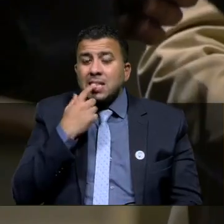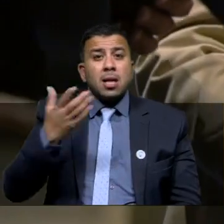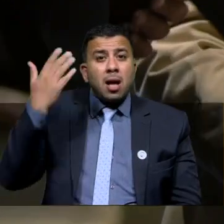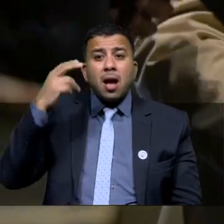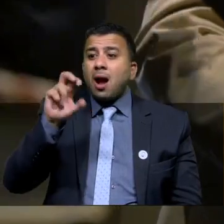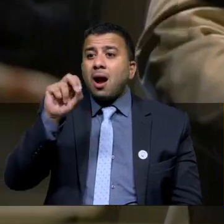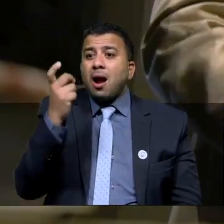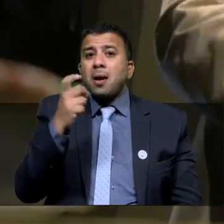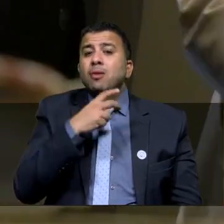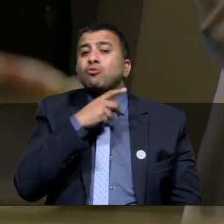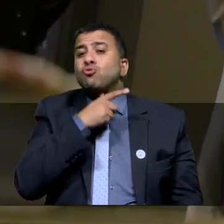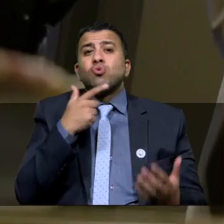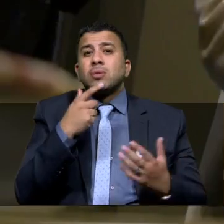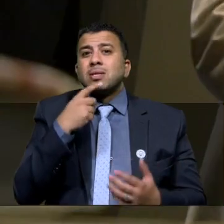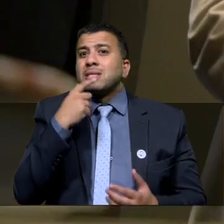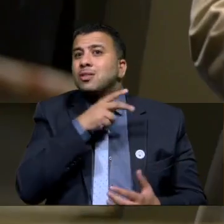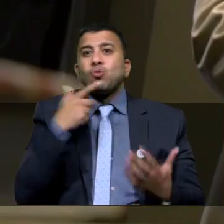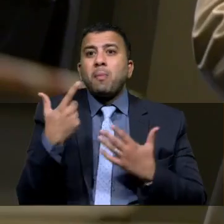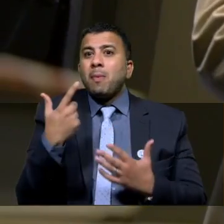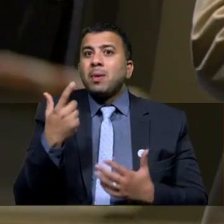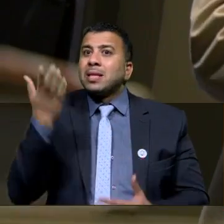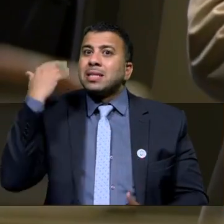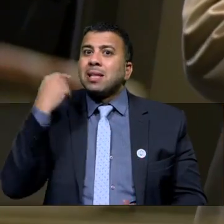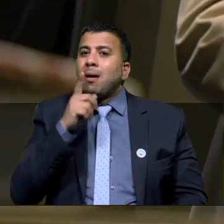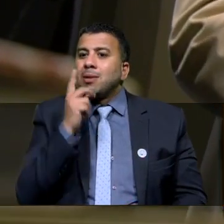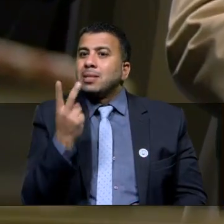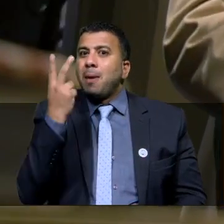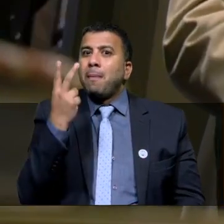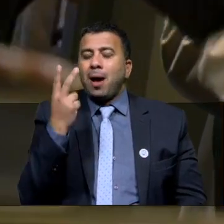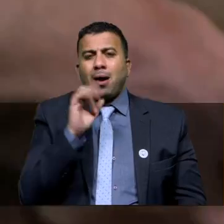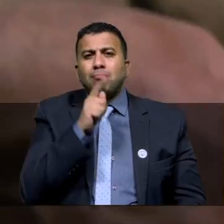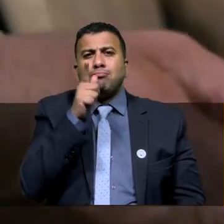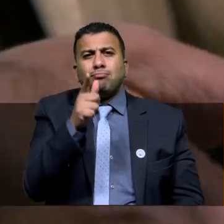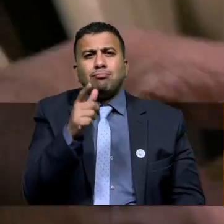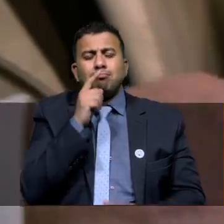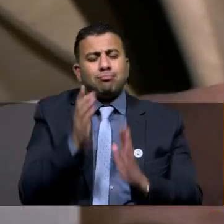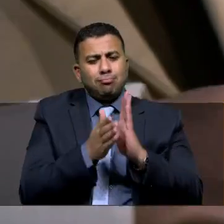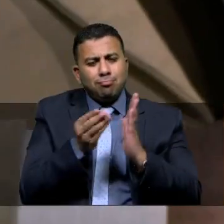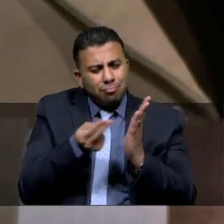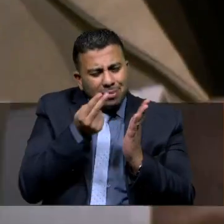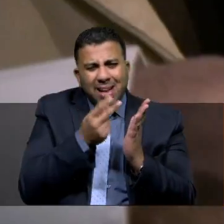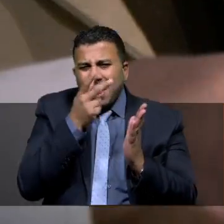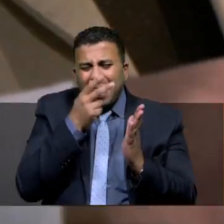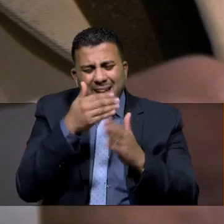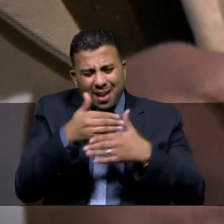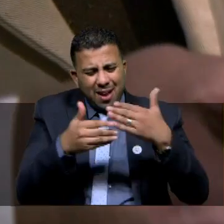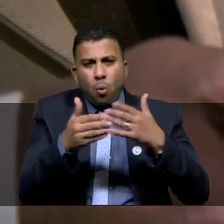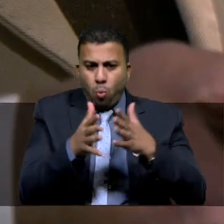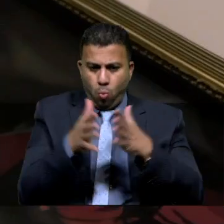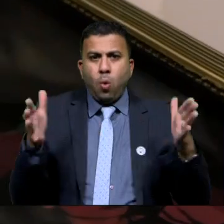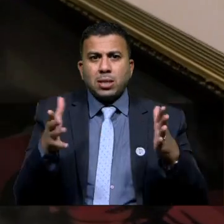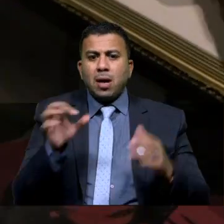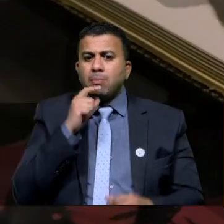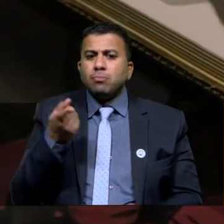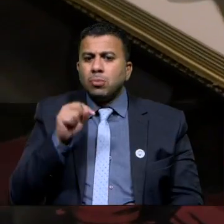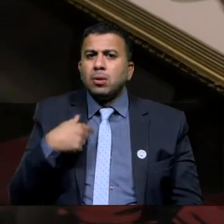الميلادي. كما شهدت المكتبة في العام 1906 عملية ترميم وإعادة بناء واسعة،